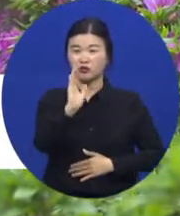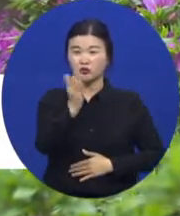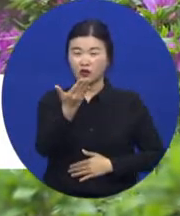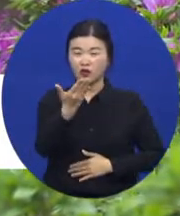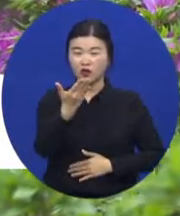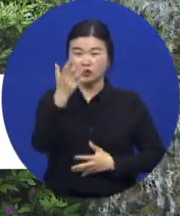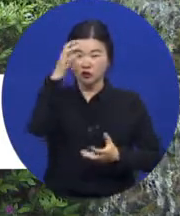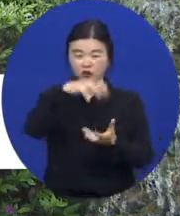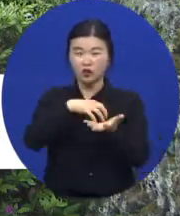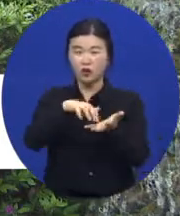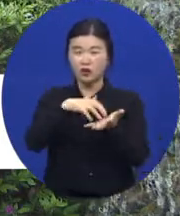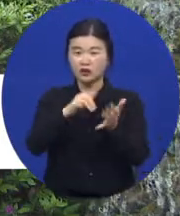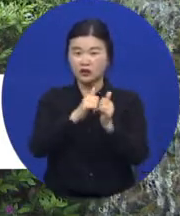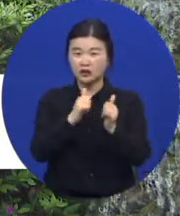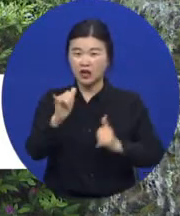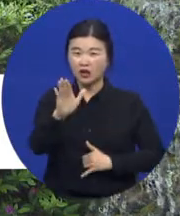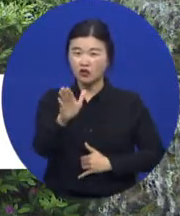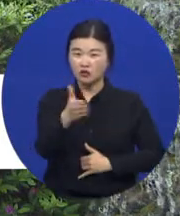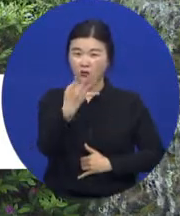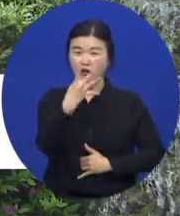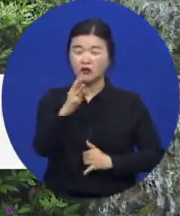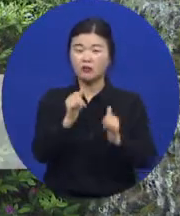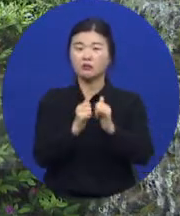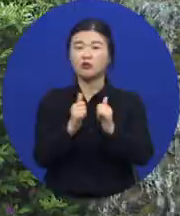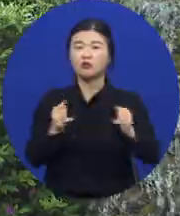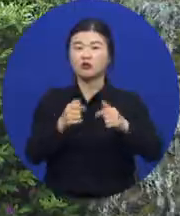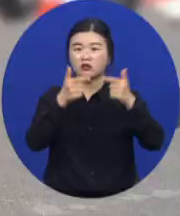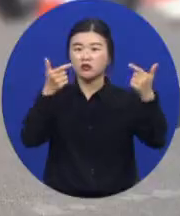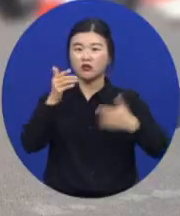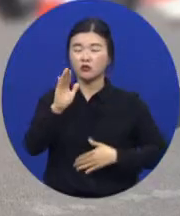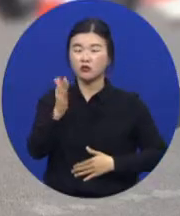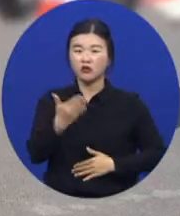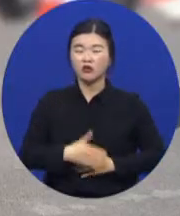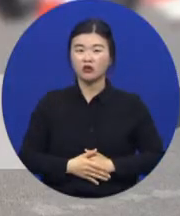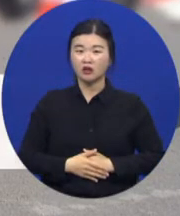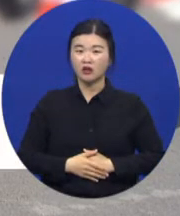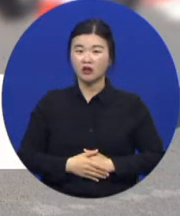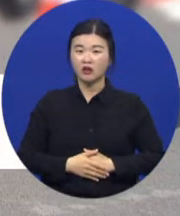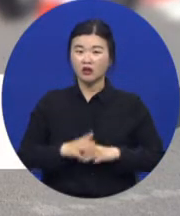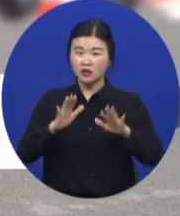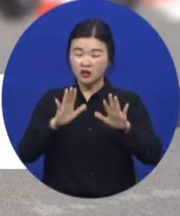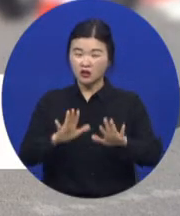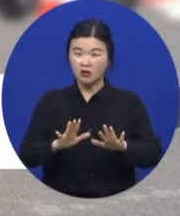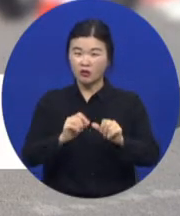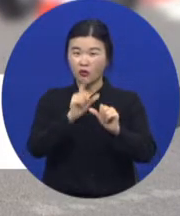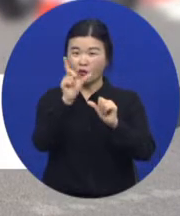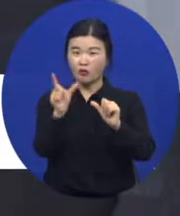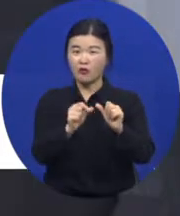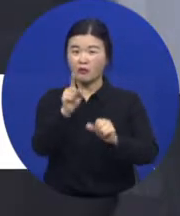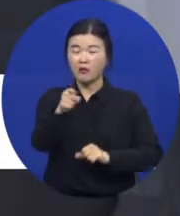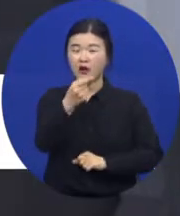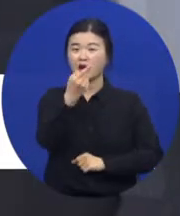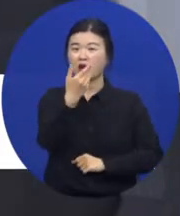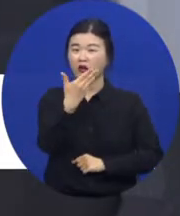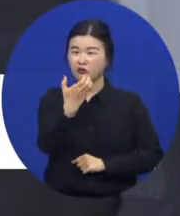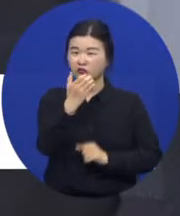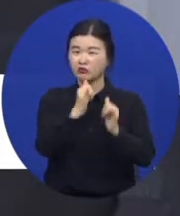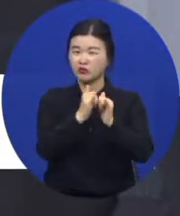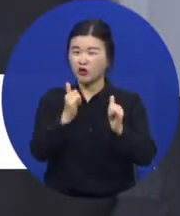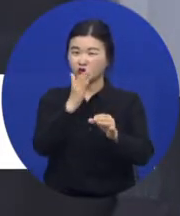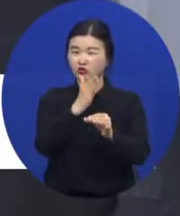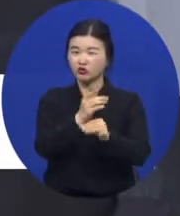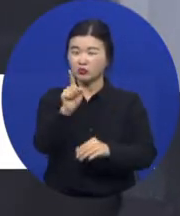누적 확진 자수가 900 네 명으로 늘었습니다 특히 이달 신규 확진 자폐 가 운명 중 도민이